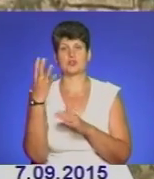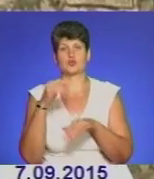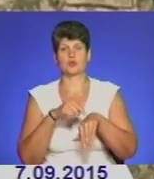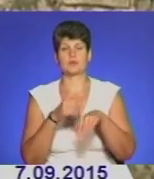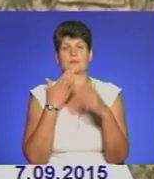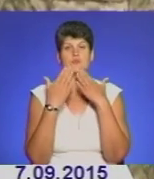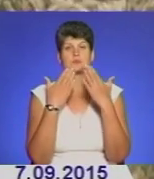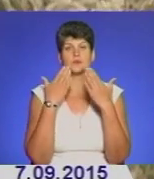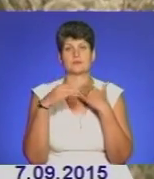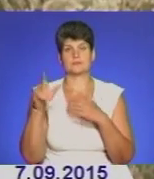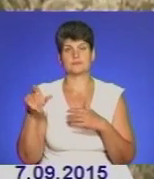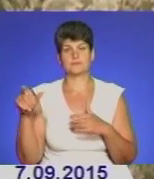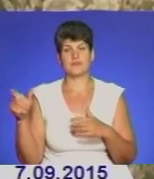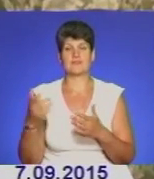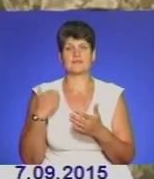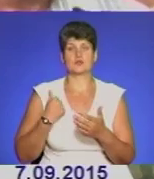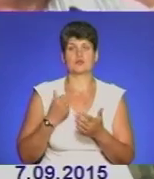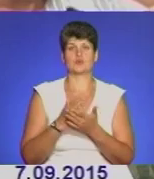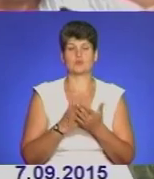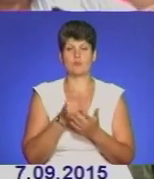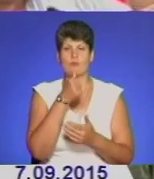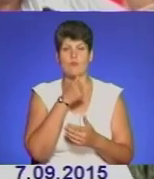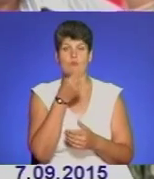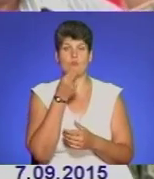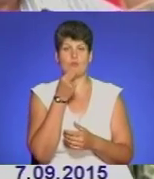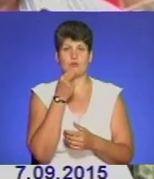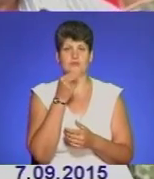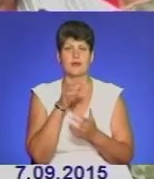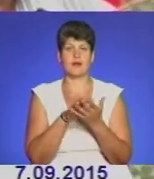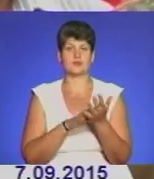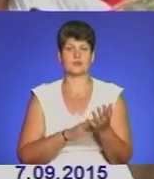поспілкуватися з курсантами, військовослужбовцями, покуштувати солдатської каші.